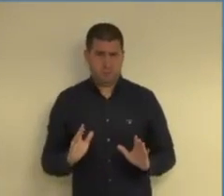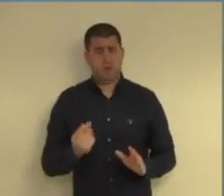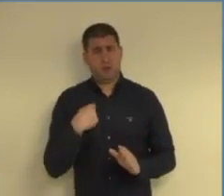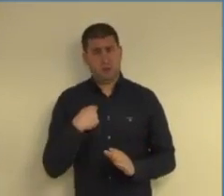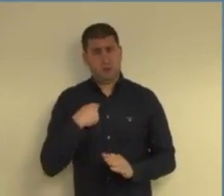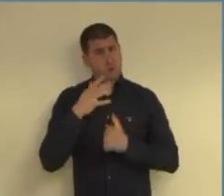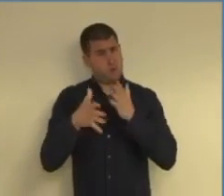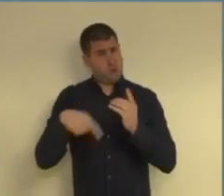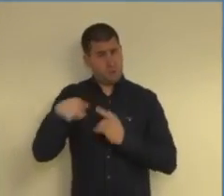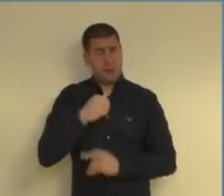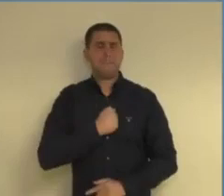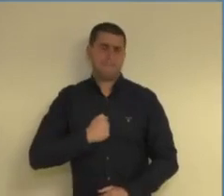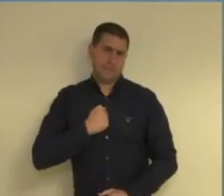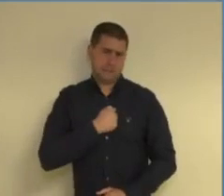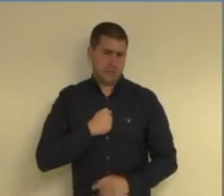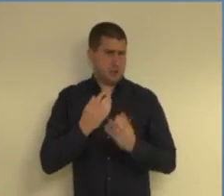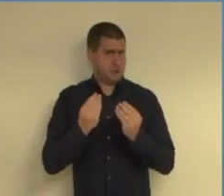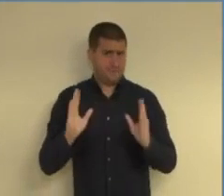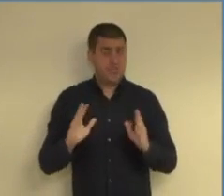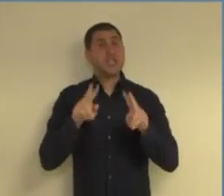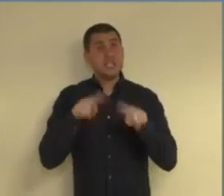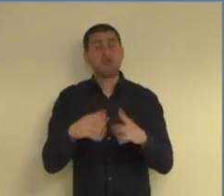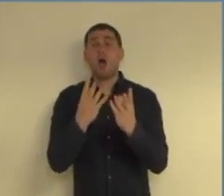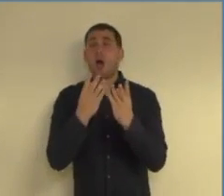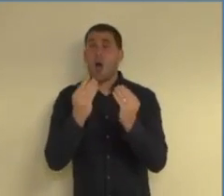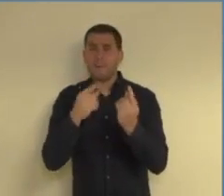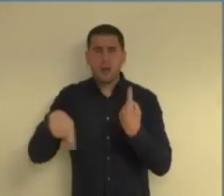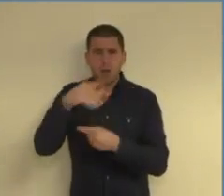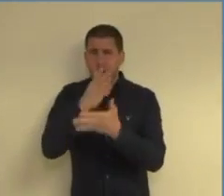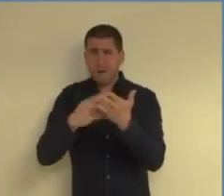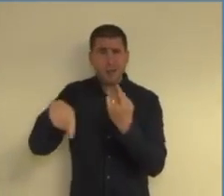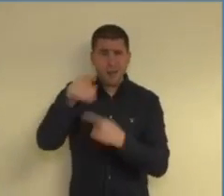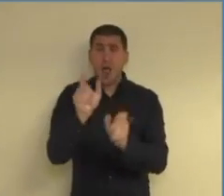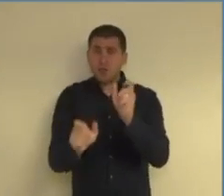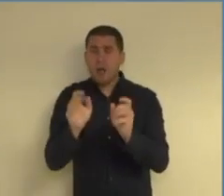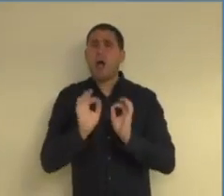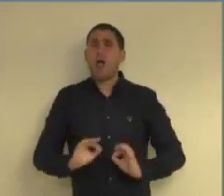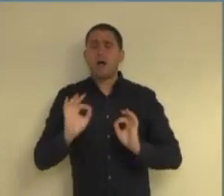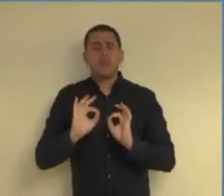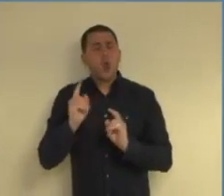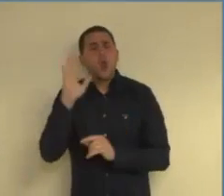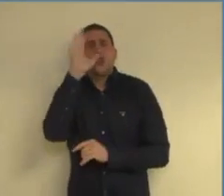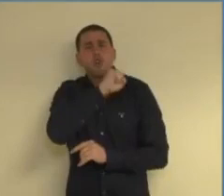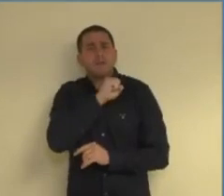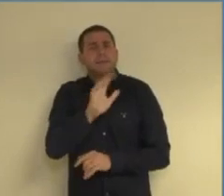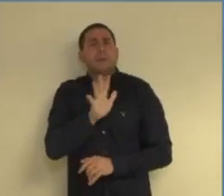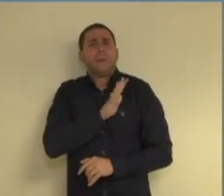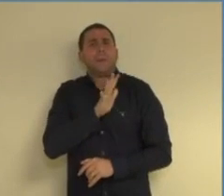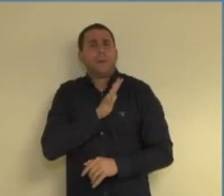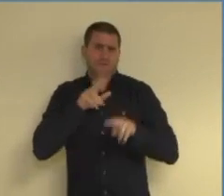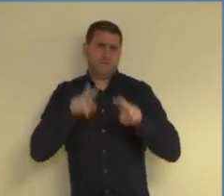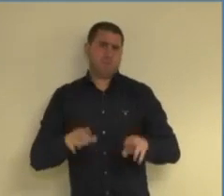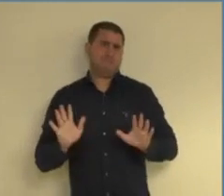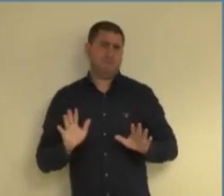אני אומר את זה הערב בצער. יש רבים ביניכם שעדיין לא מבינים את גודל הסכנה.